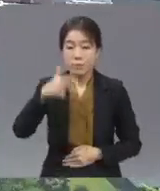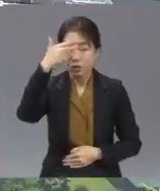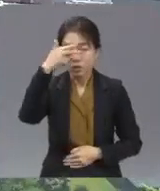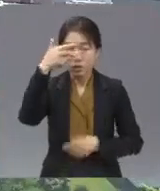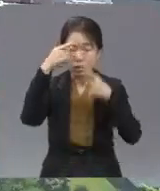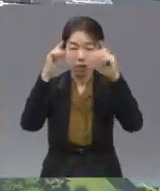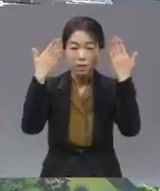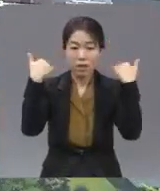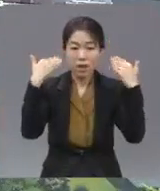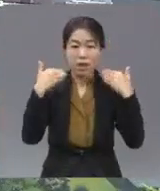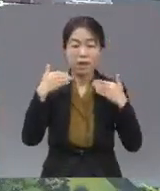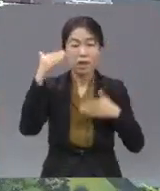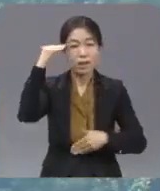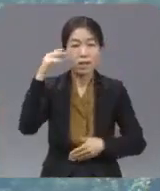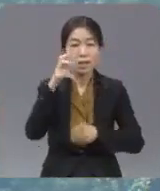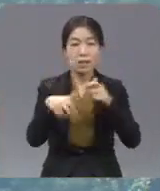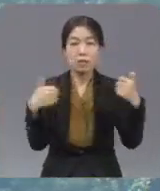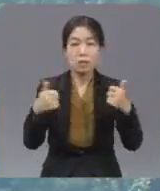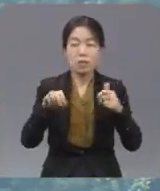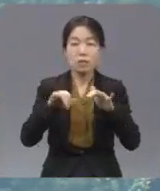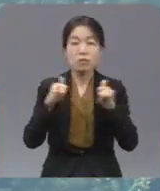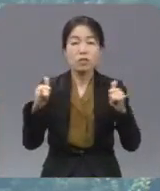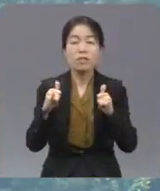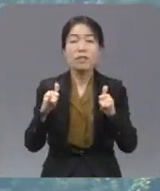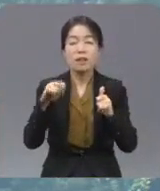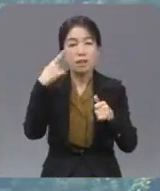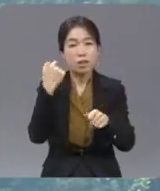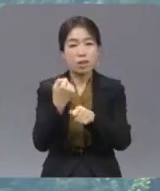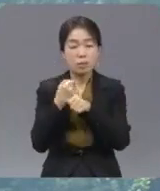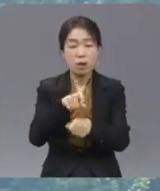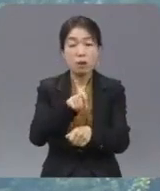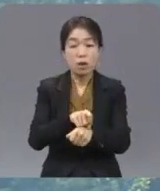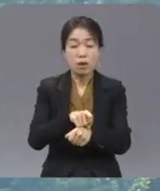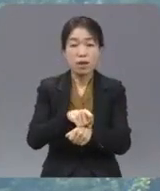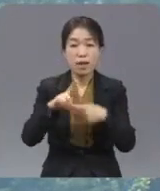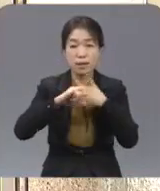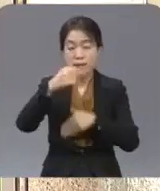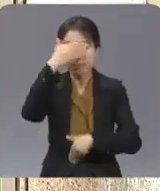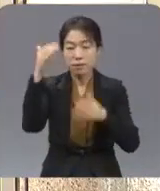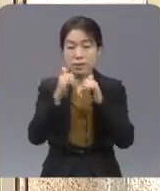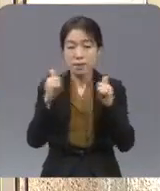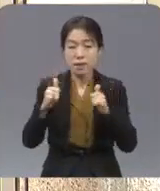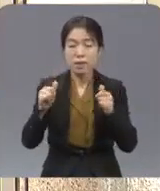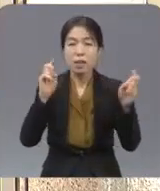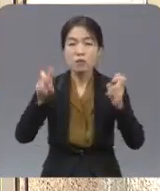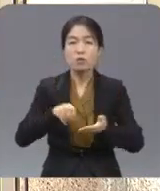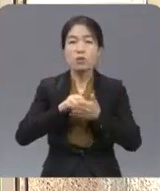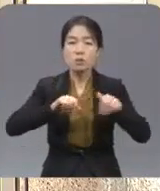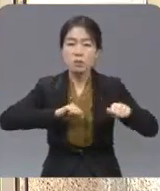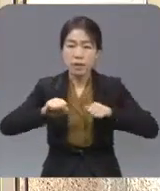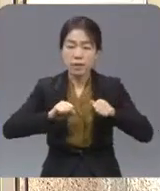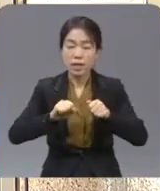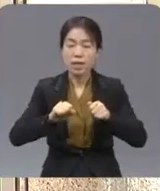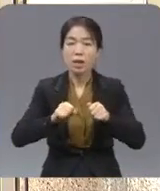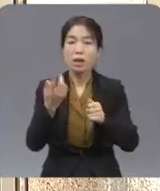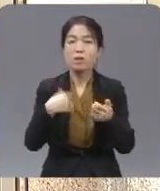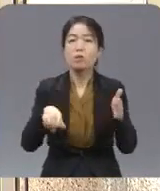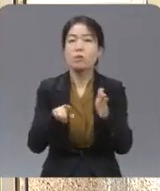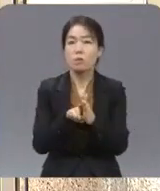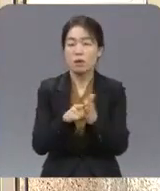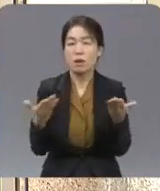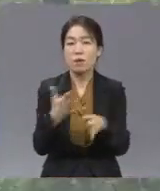조선대학교가 대한상공회의소 광주인력개발원과 지역청년층의 취업 활성화 지원체계 구축을 위한 업무 협약을